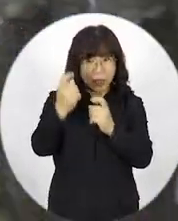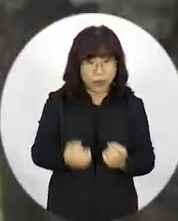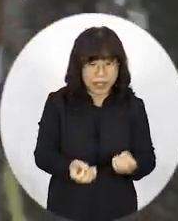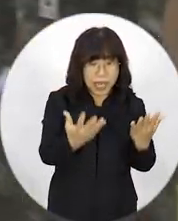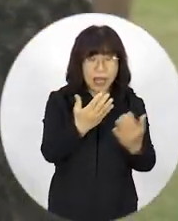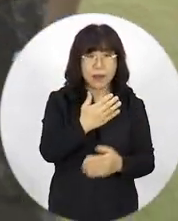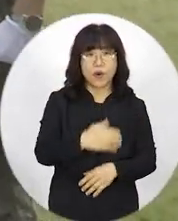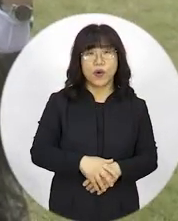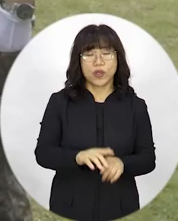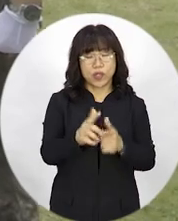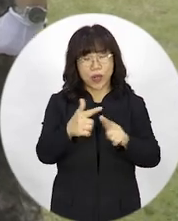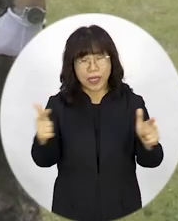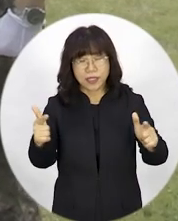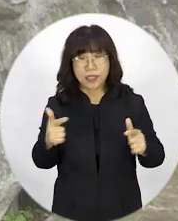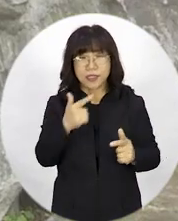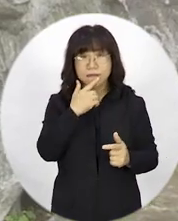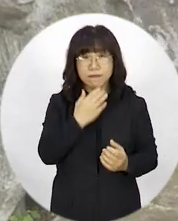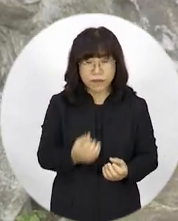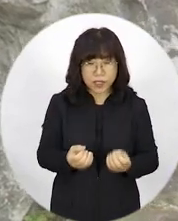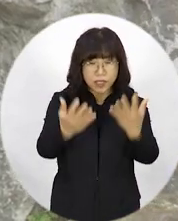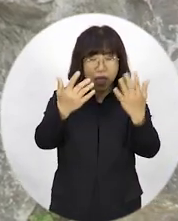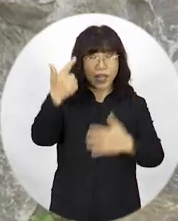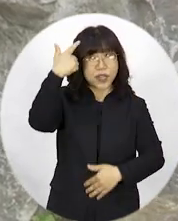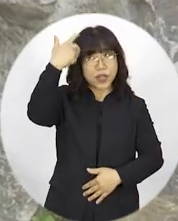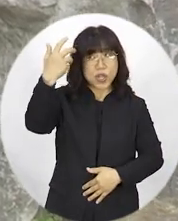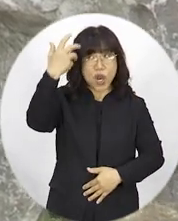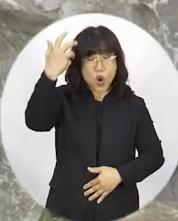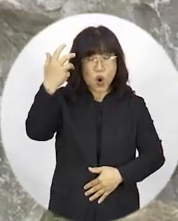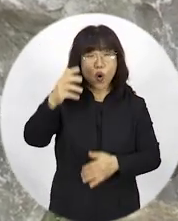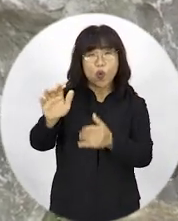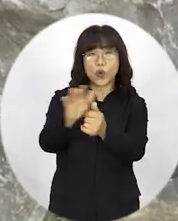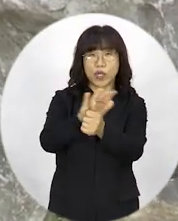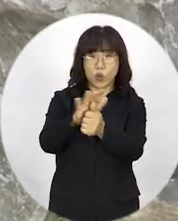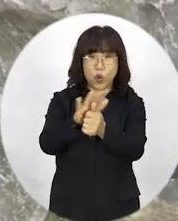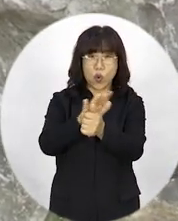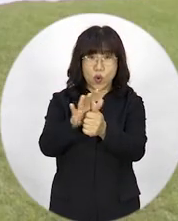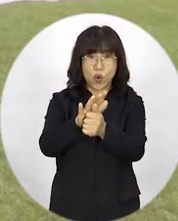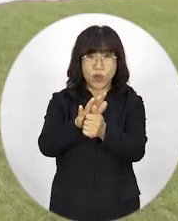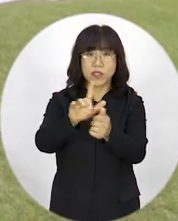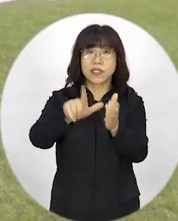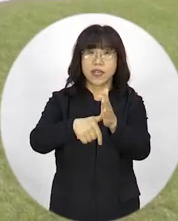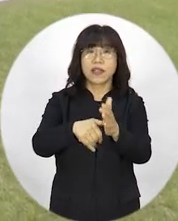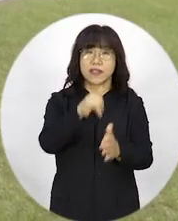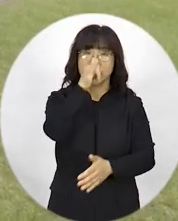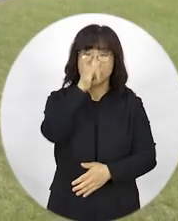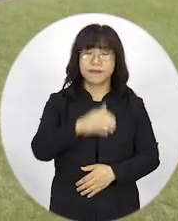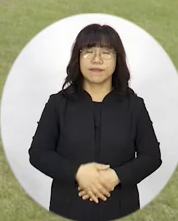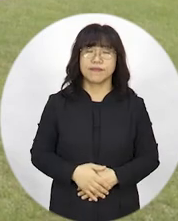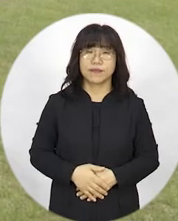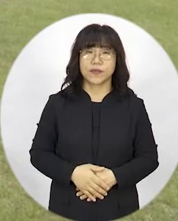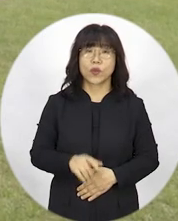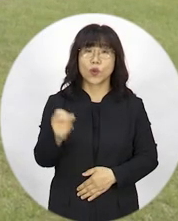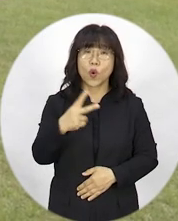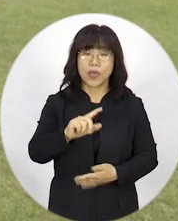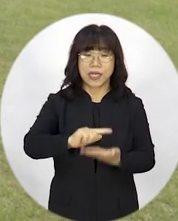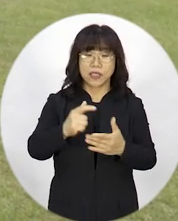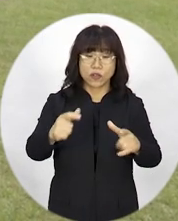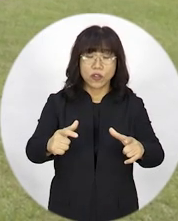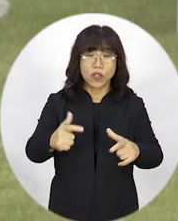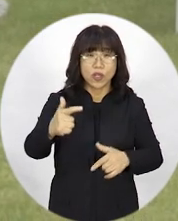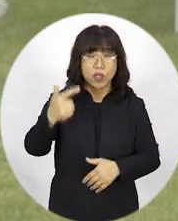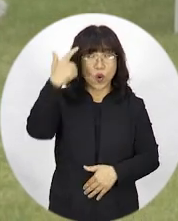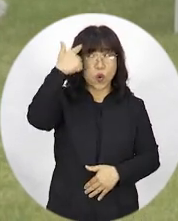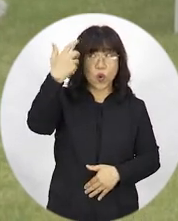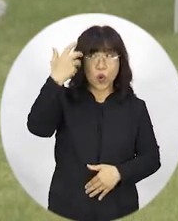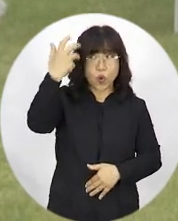추념사에 이어 호국 영령들의 넋을 기리는 공연으로 고귀한 희생을 추모하는 시간도 가졌습니다. 한편 강서구는